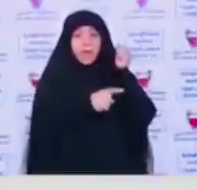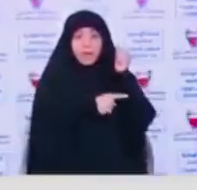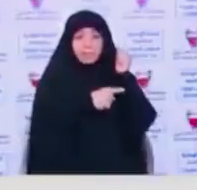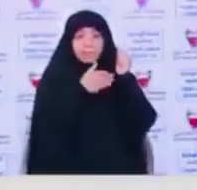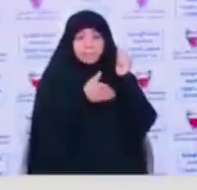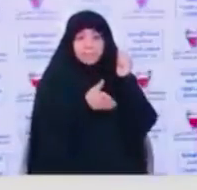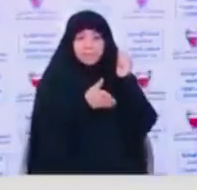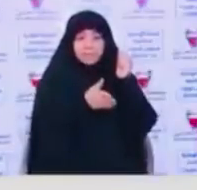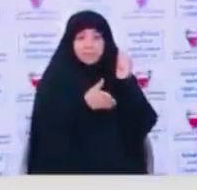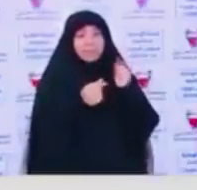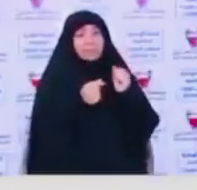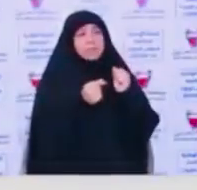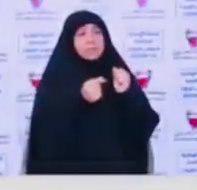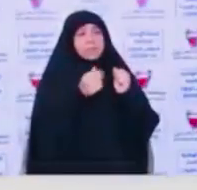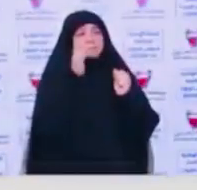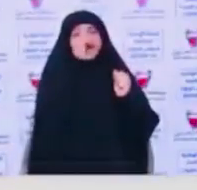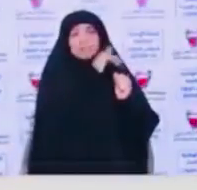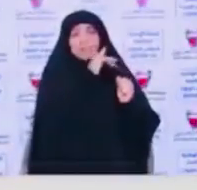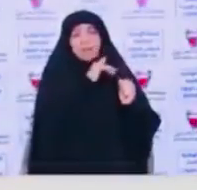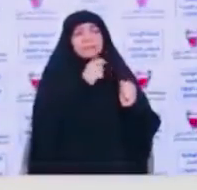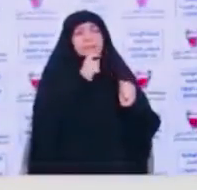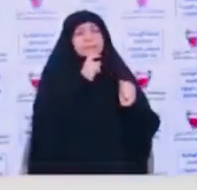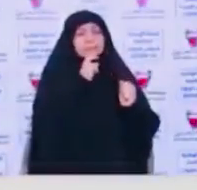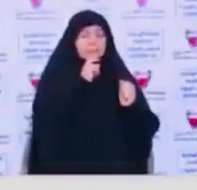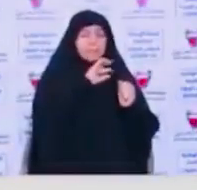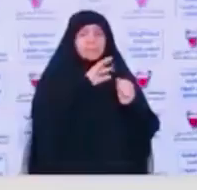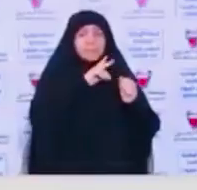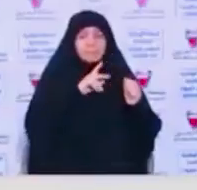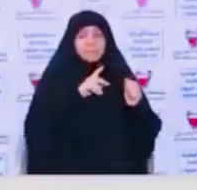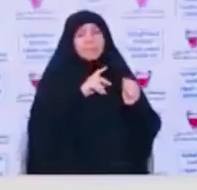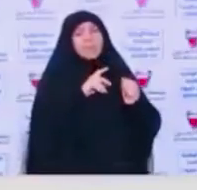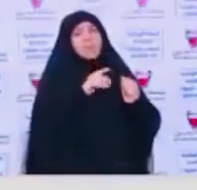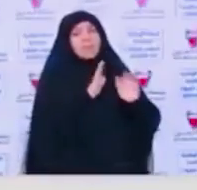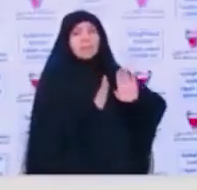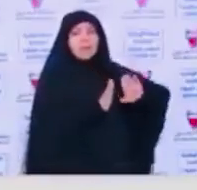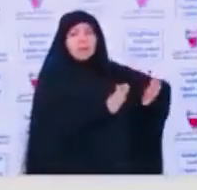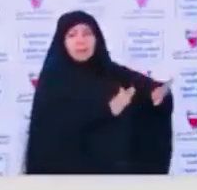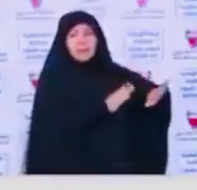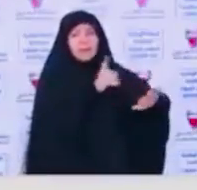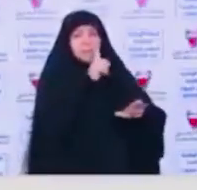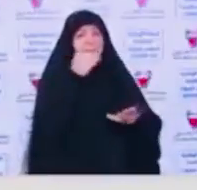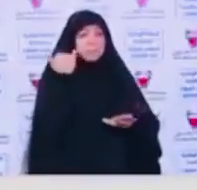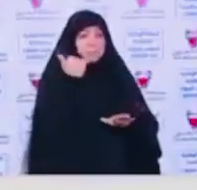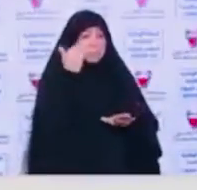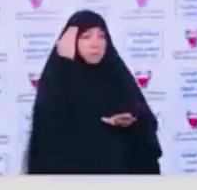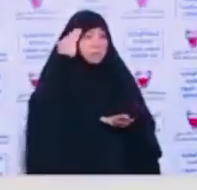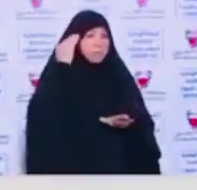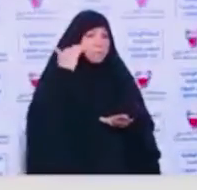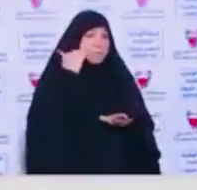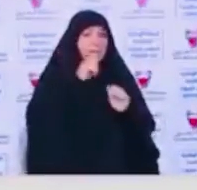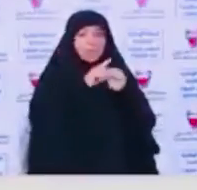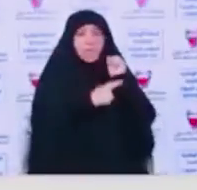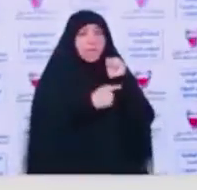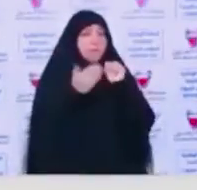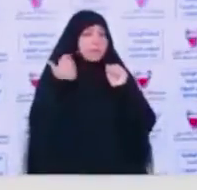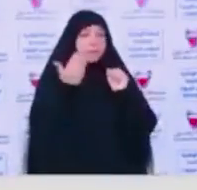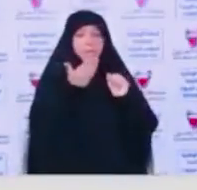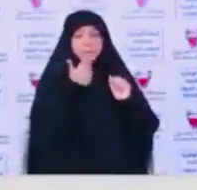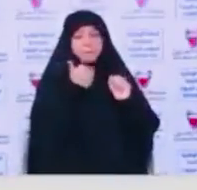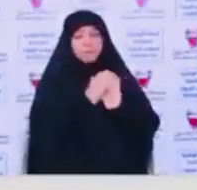بعض المضادات اللي شوي تقلل من فعاليه هذه المضادات. وزن المتبرع مهم، إنه ما يكون أقل